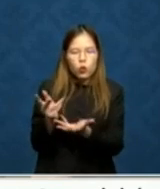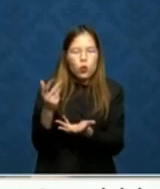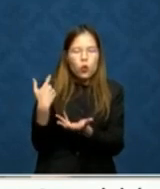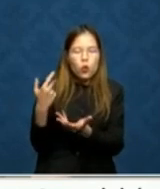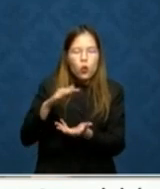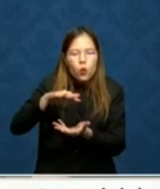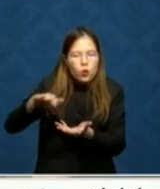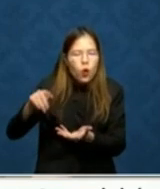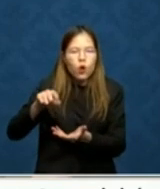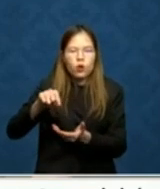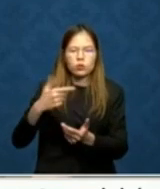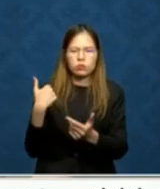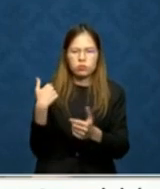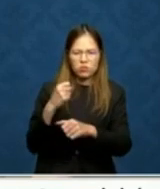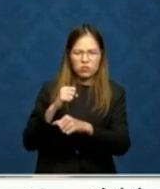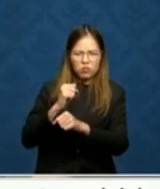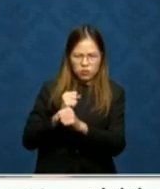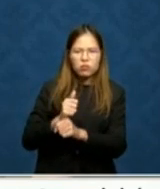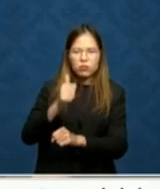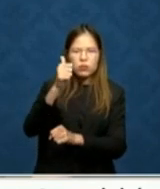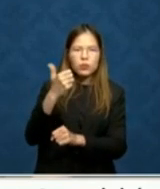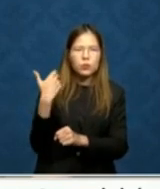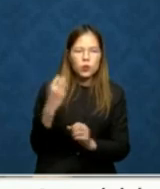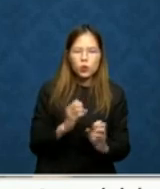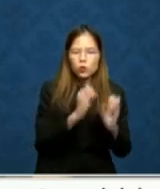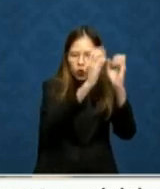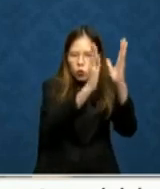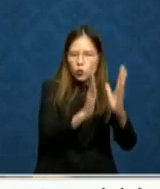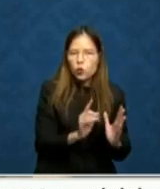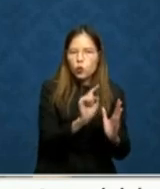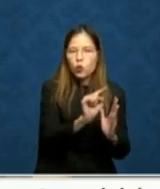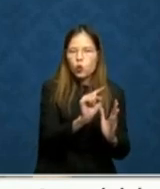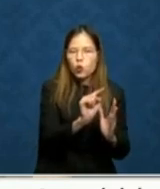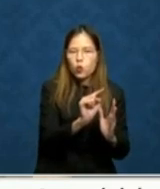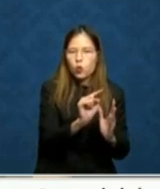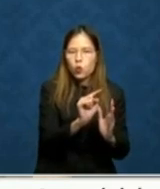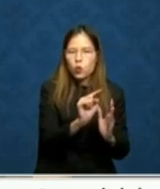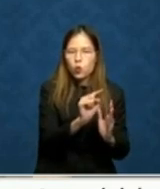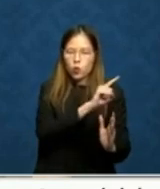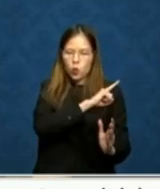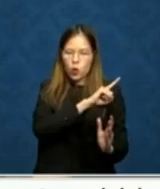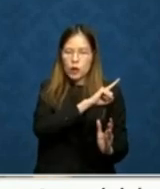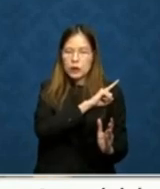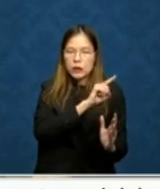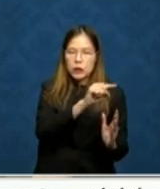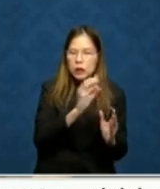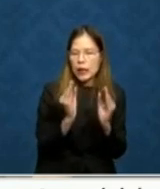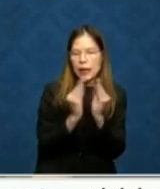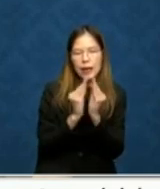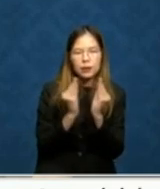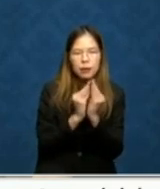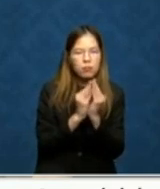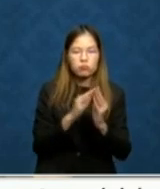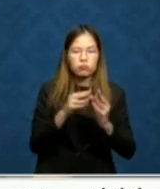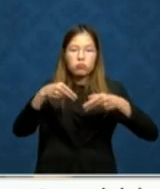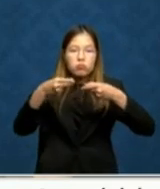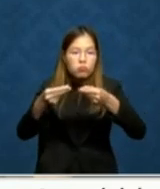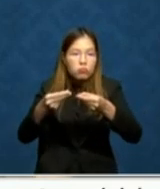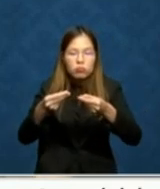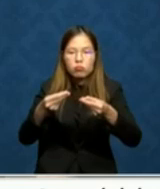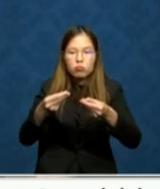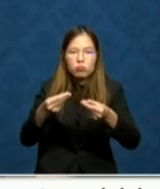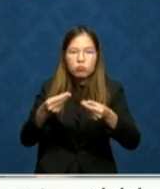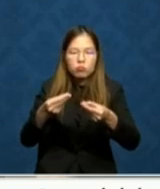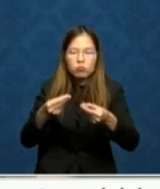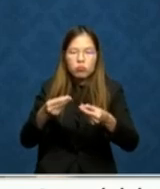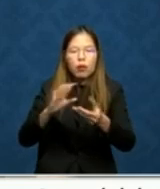างเพศจากผู้ใต้บังคับบัญชาครูค่ะใช้ความเป็นครูสามารถให้เกรดตัดเกรดให้เด็กได้ทำโทษ